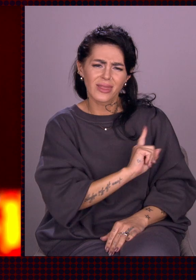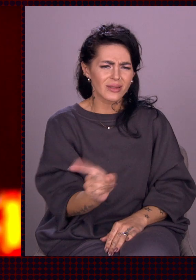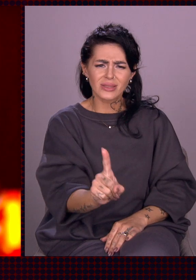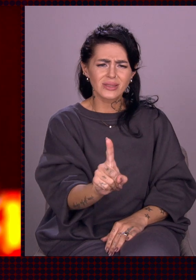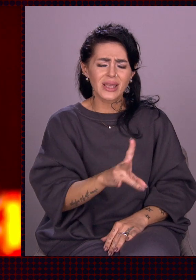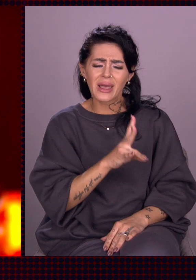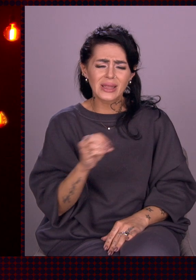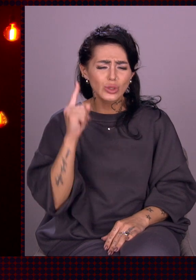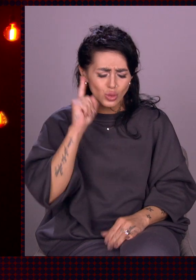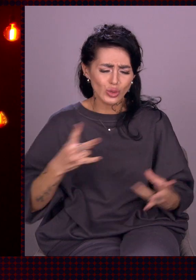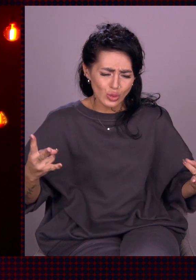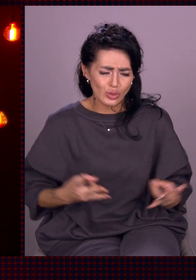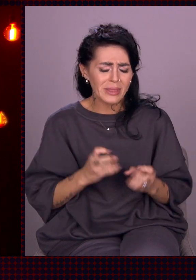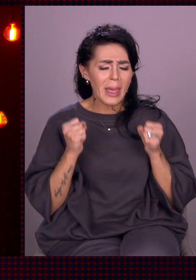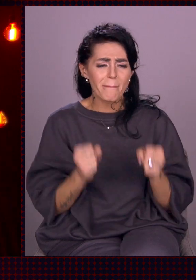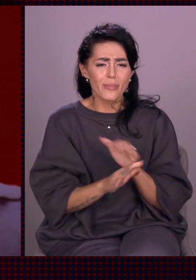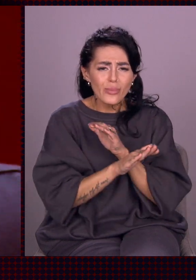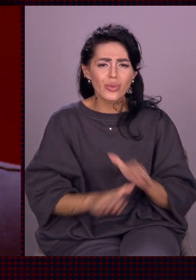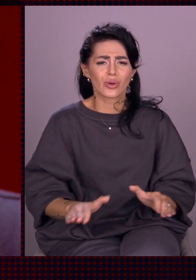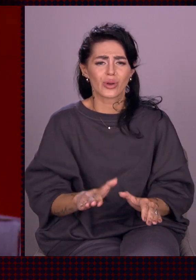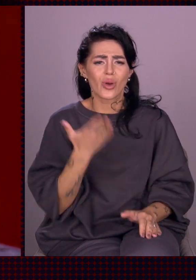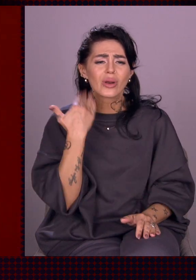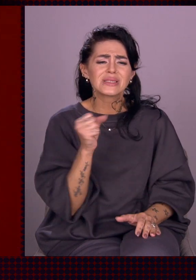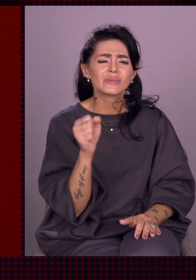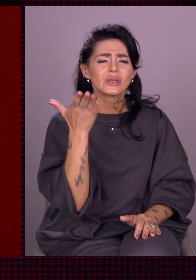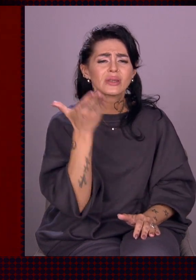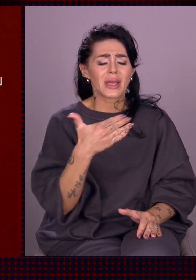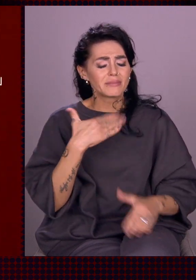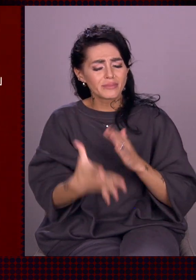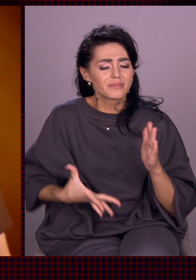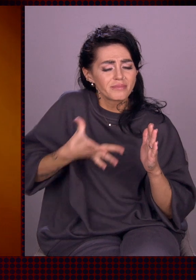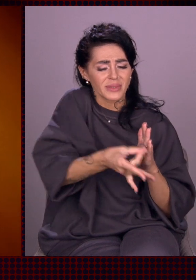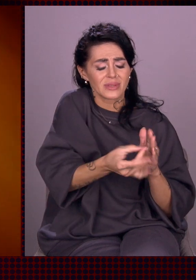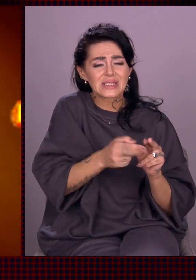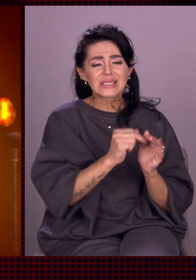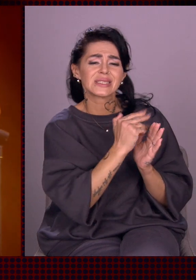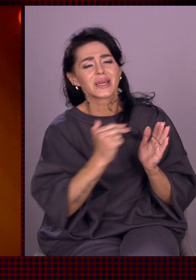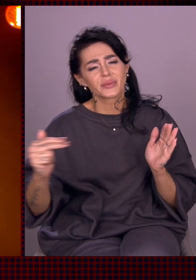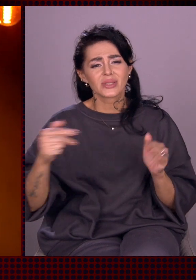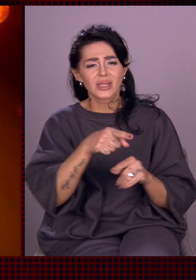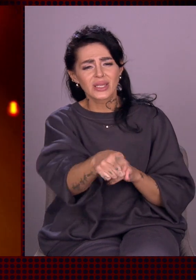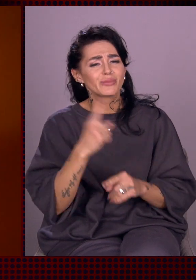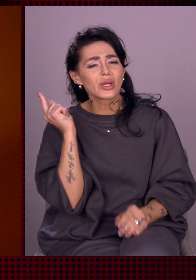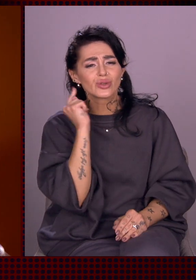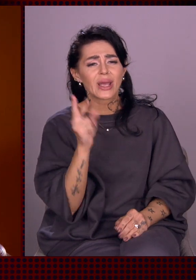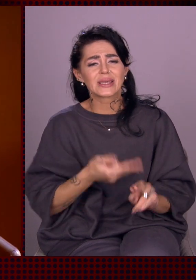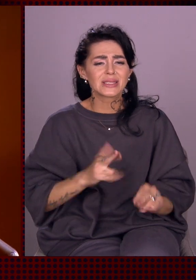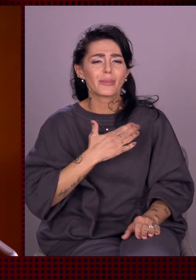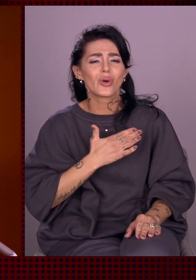не побоятись, коли треба змін. Я прикріплю цей запис, ти почуєш свій, це мій